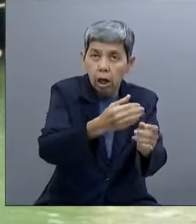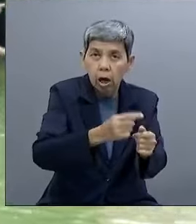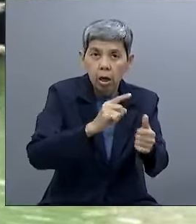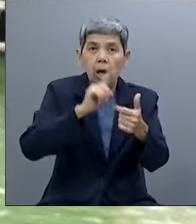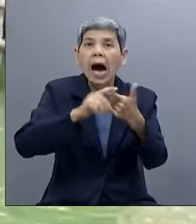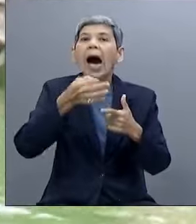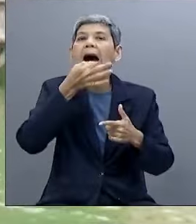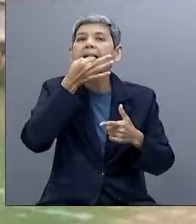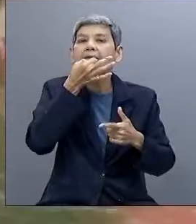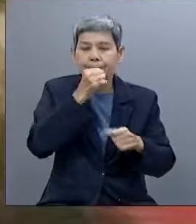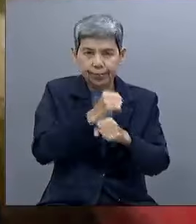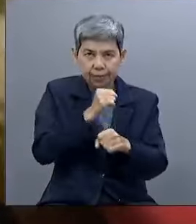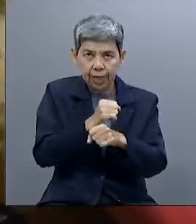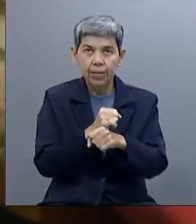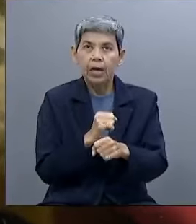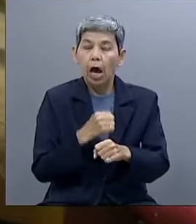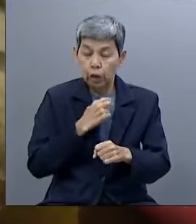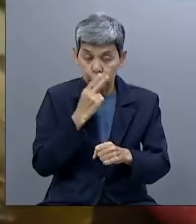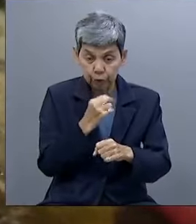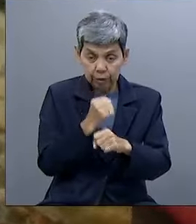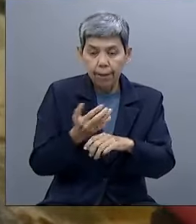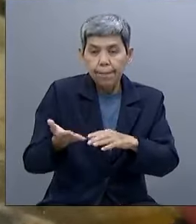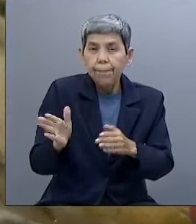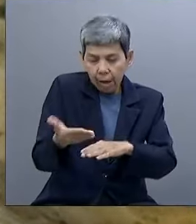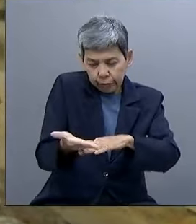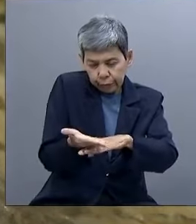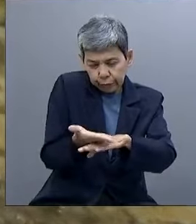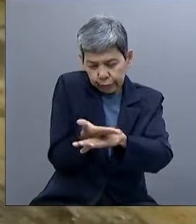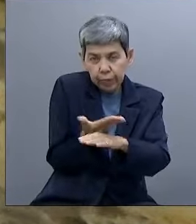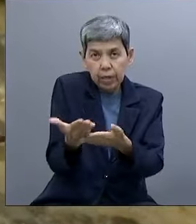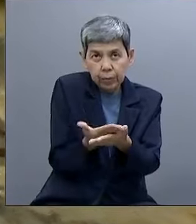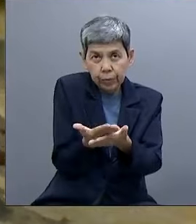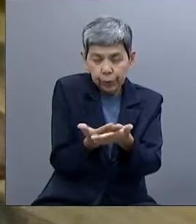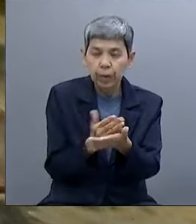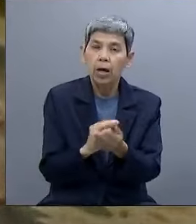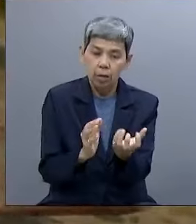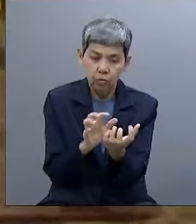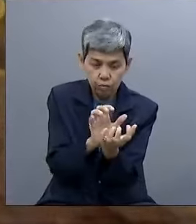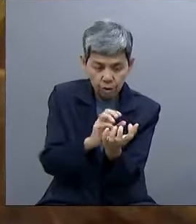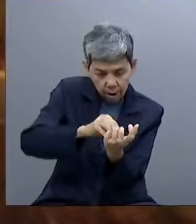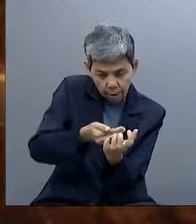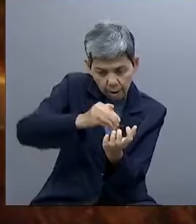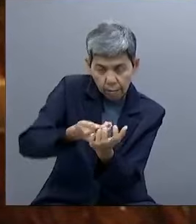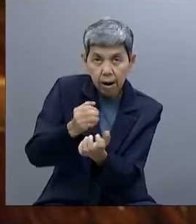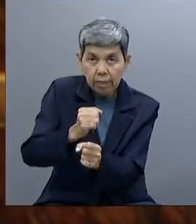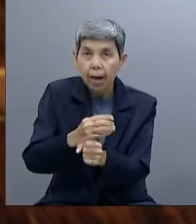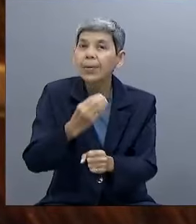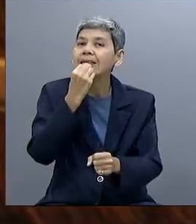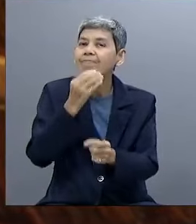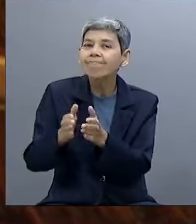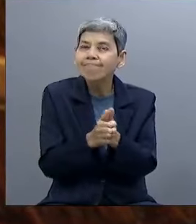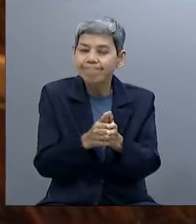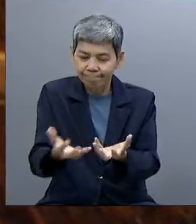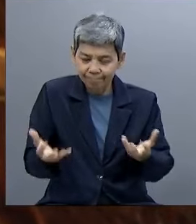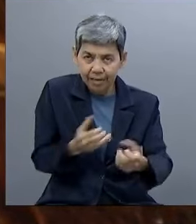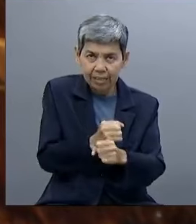ชีพในของคนในชุมชนก็คือการพาไปดูแล่ปลาข้างเหลืองแค่หอยนางรมแล้วก็ทำอาหารกินกันจริงๆอะค่ะ